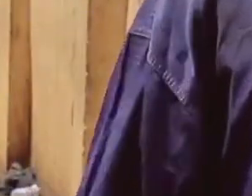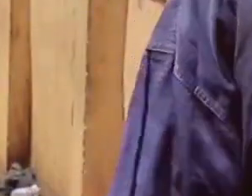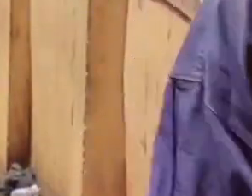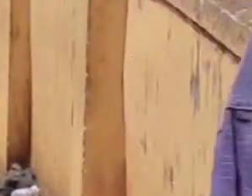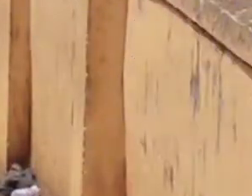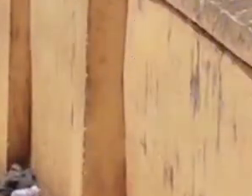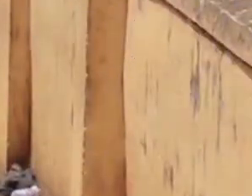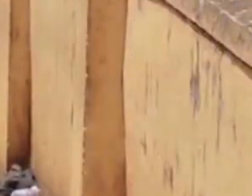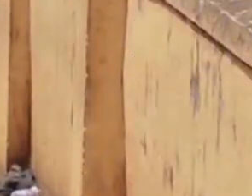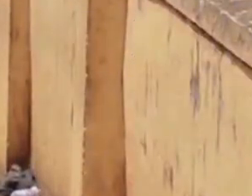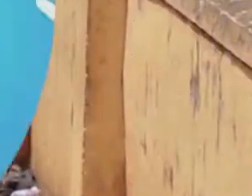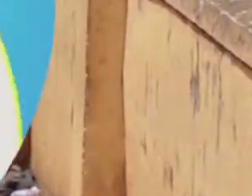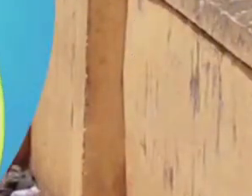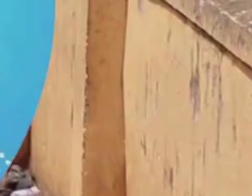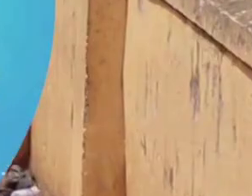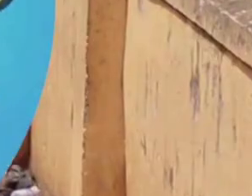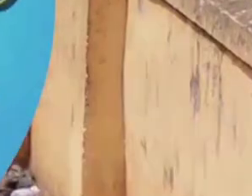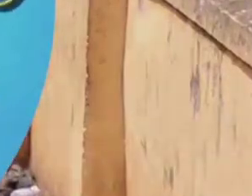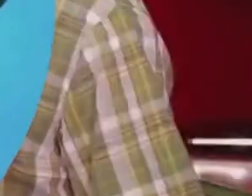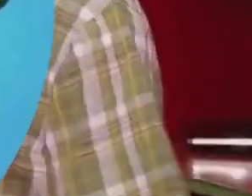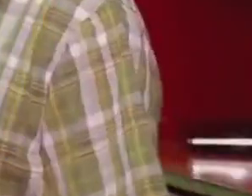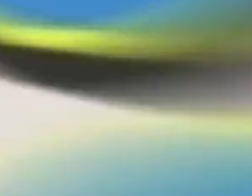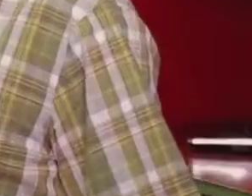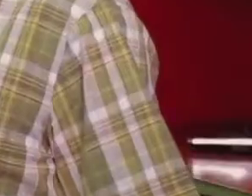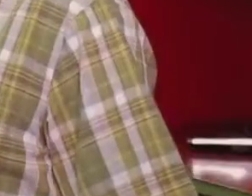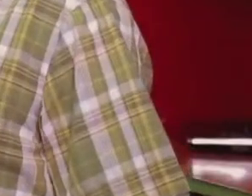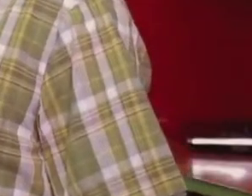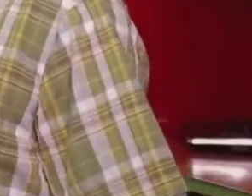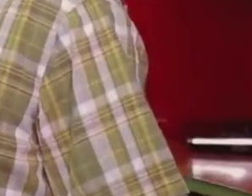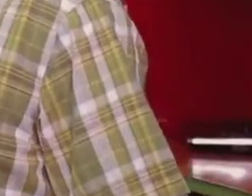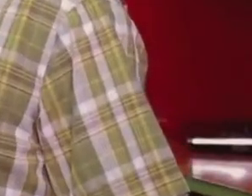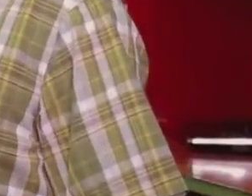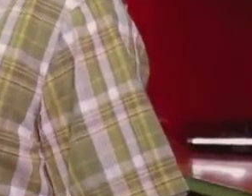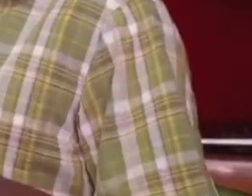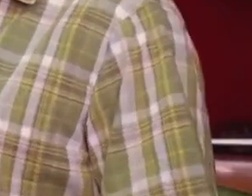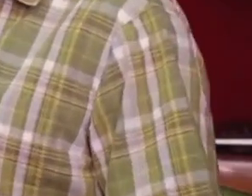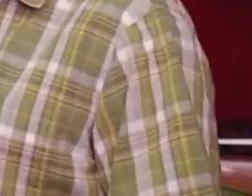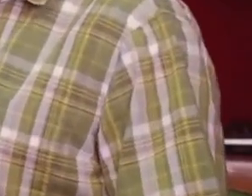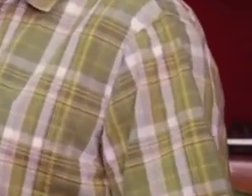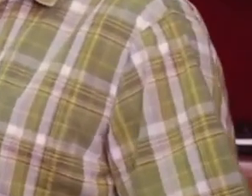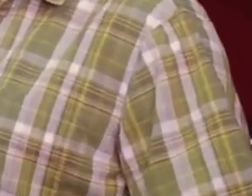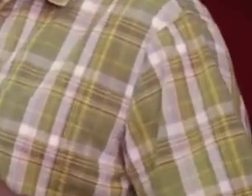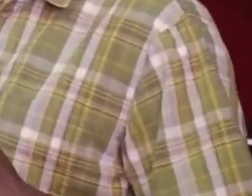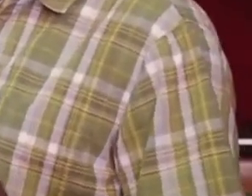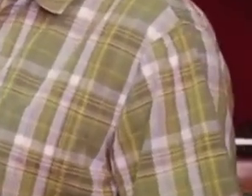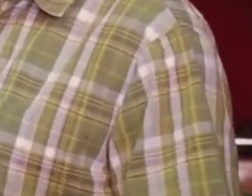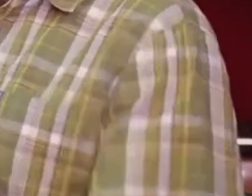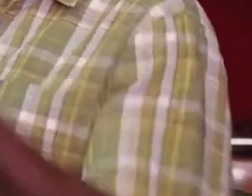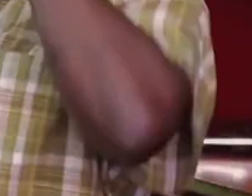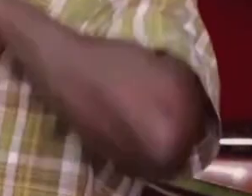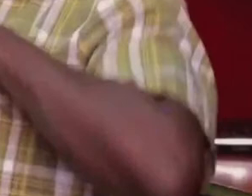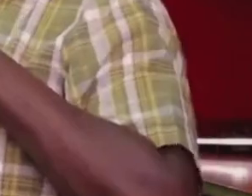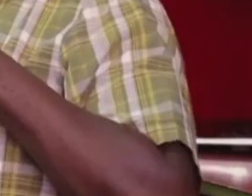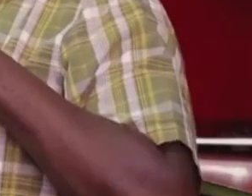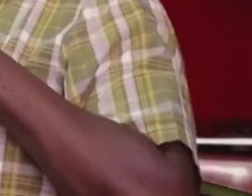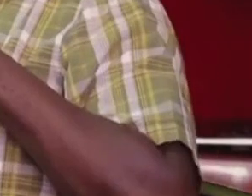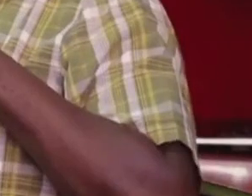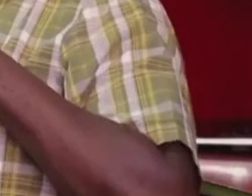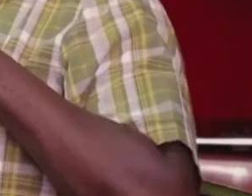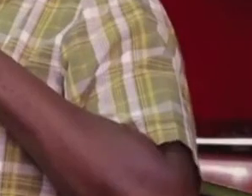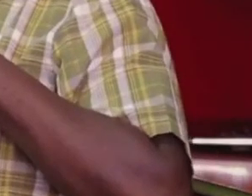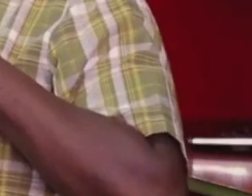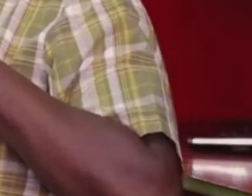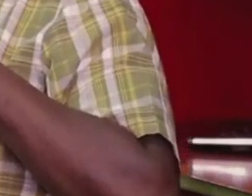Yeva Nang. Ngoverera, no tugenda maso. Njaga la kumanya tini chichi. Tini nambe chichi, nubazi ba chitu ingizamu. Ni hati chichiti